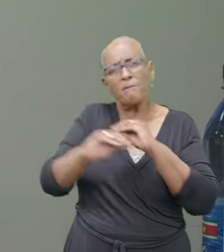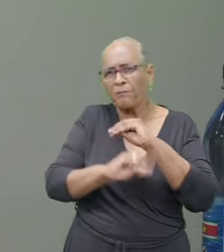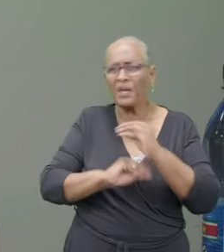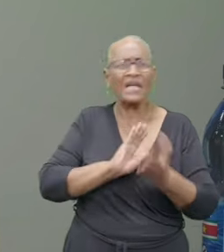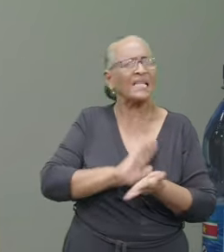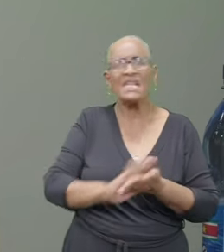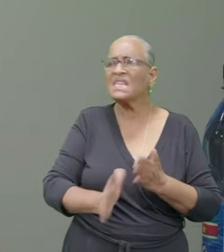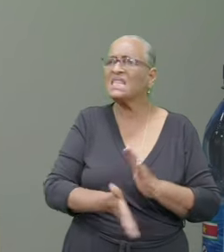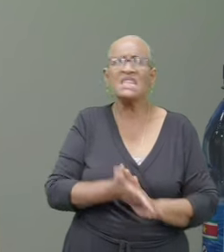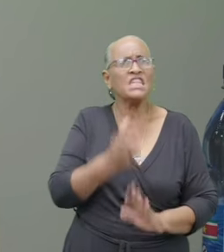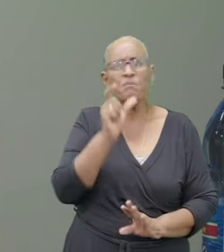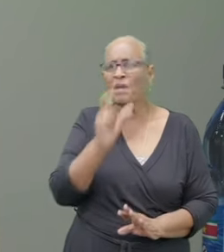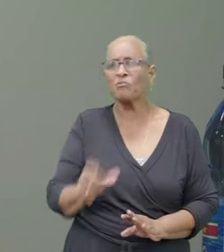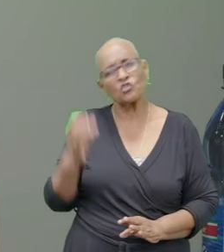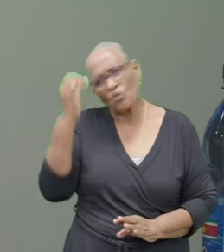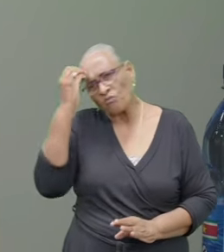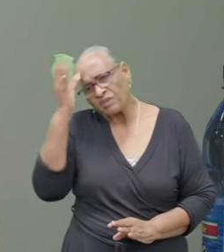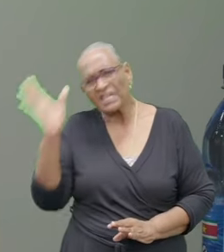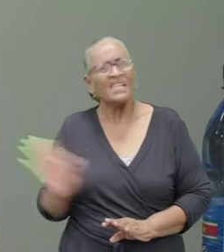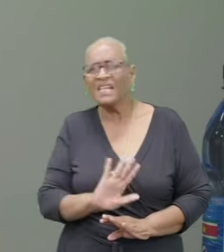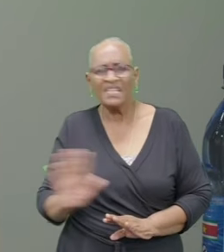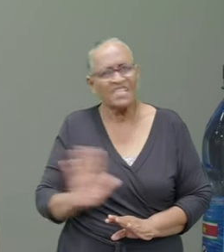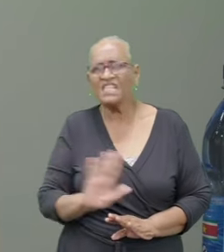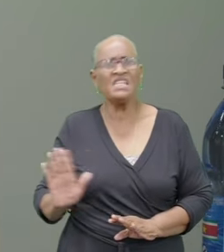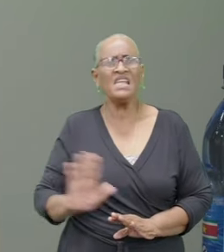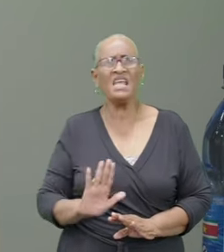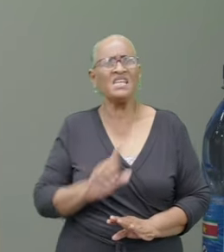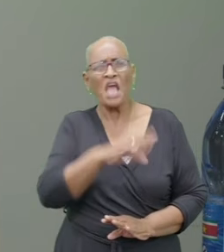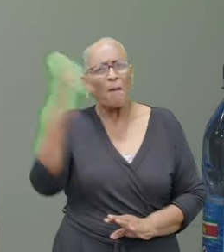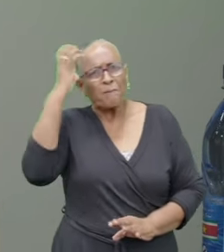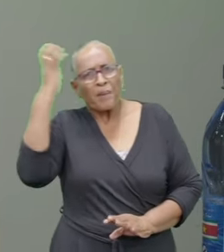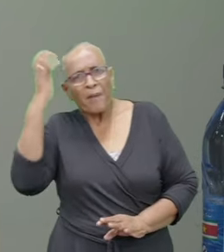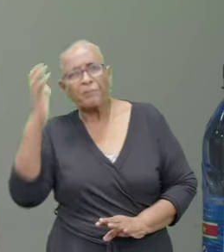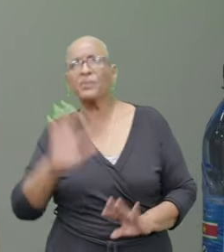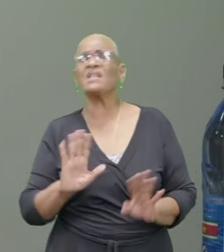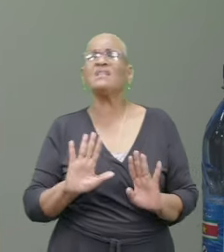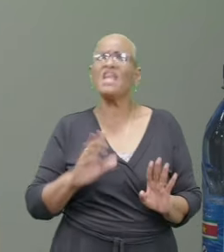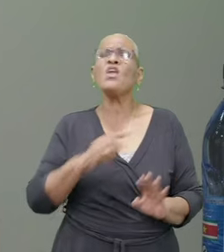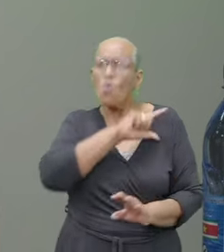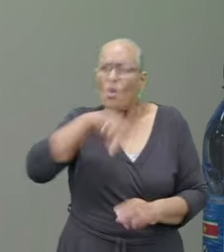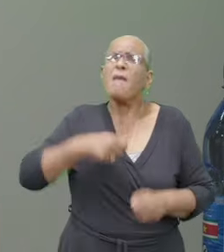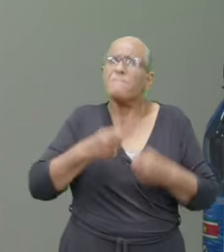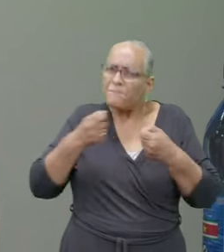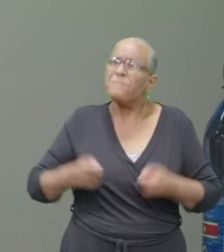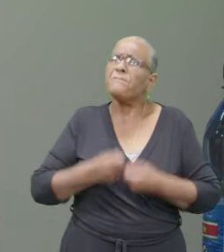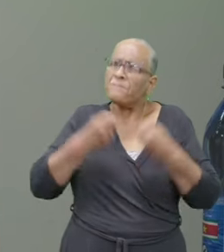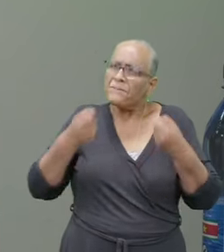vergeten. Dus geeft u ons de ruimte. Raakt u niet in paniek. We zijn bezig.